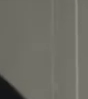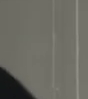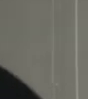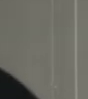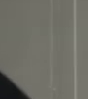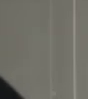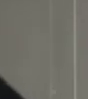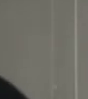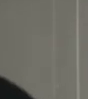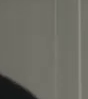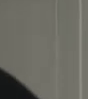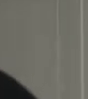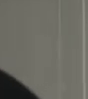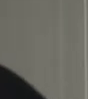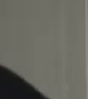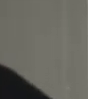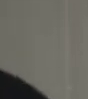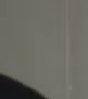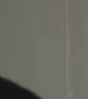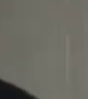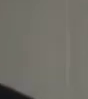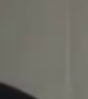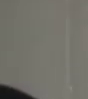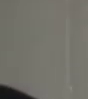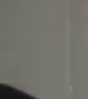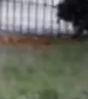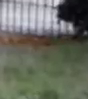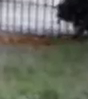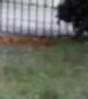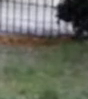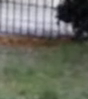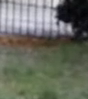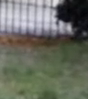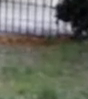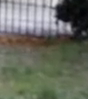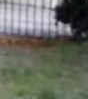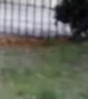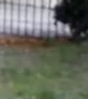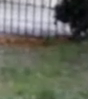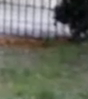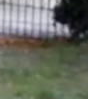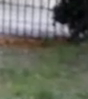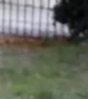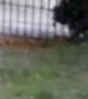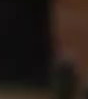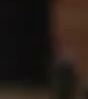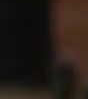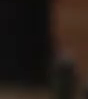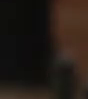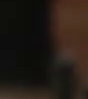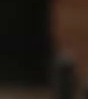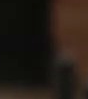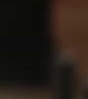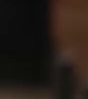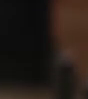Hemma för mig är där min älskade hustru befinner sig. Para mim é o meu mesto, de Samojans de Vrati. Para